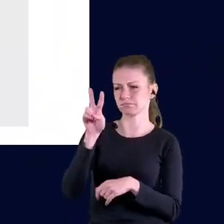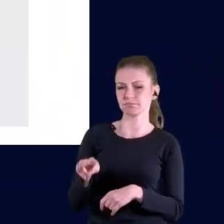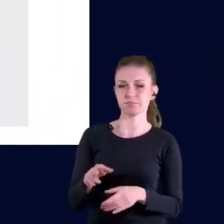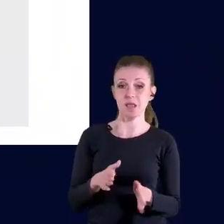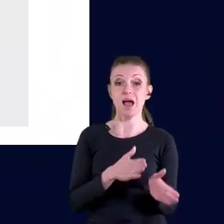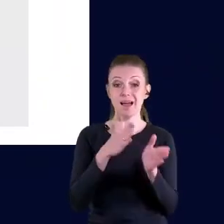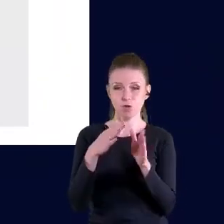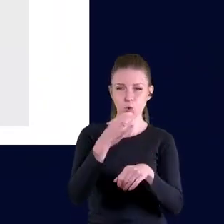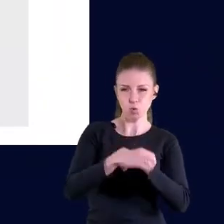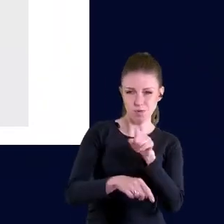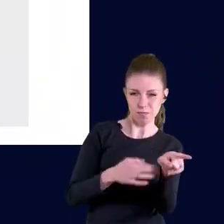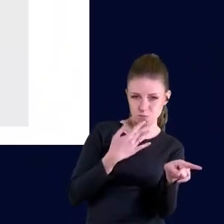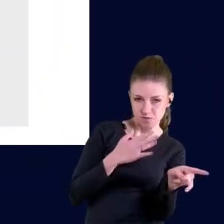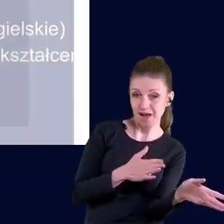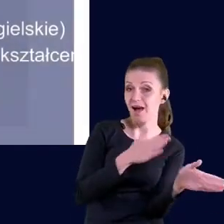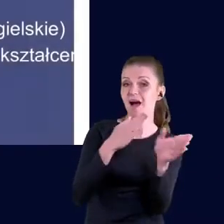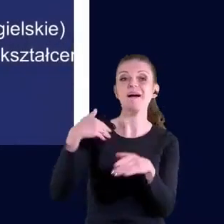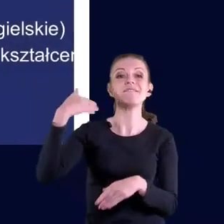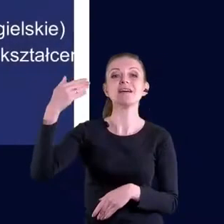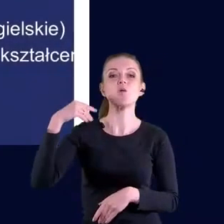kolejnym znajdzie Poproszę